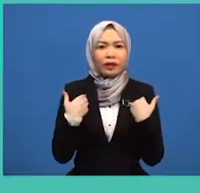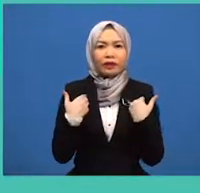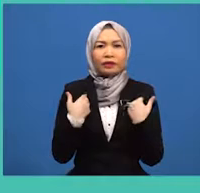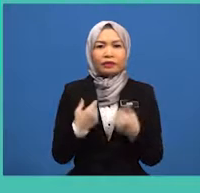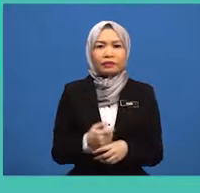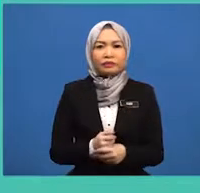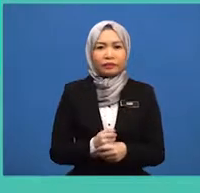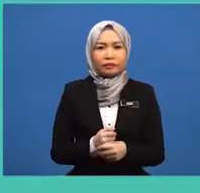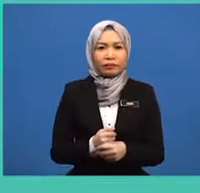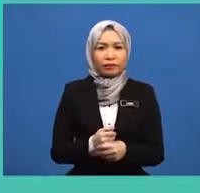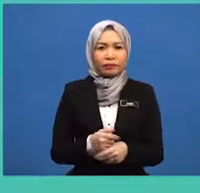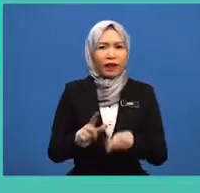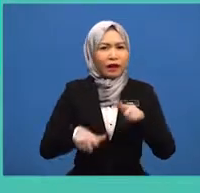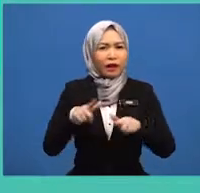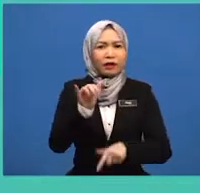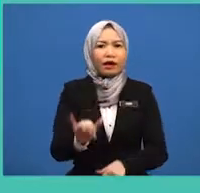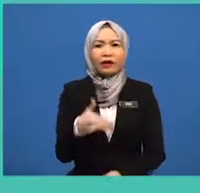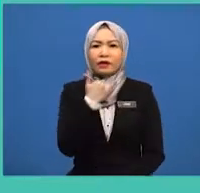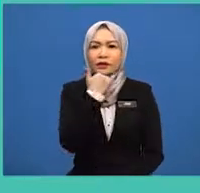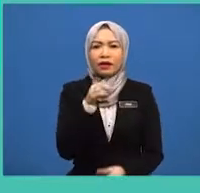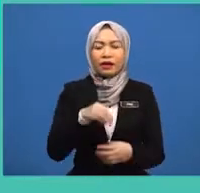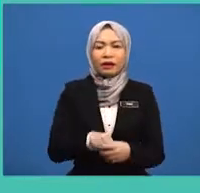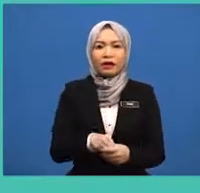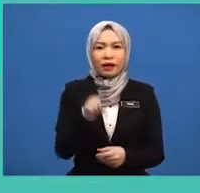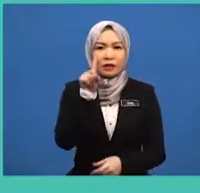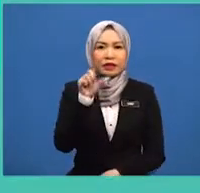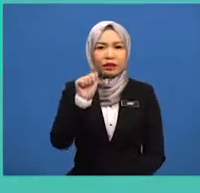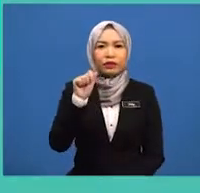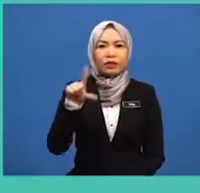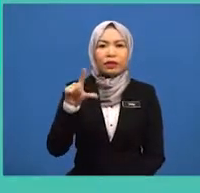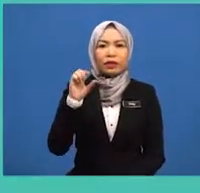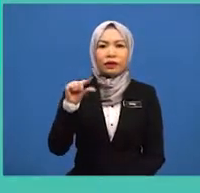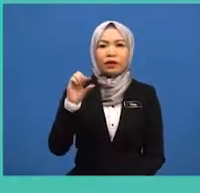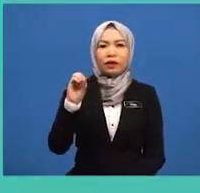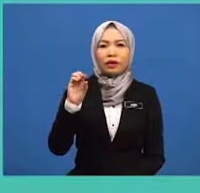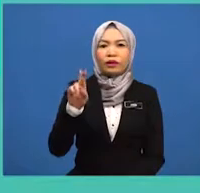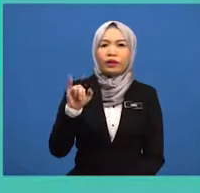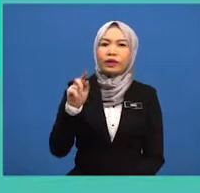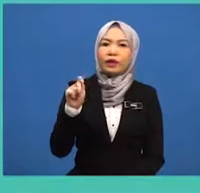terdapat tindakan atau langkah yang salah dalam sesuatu algoritma.